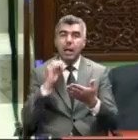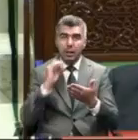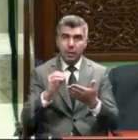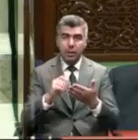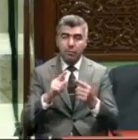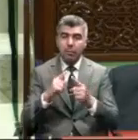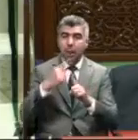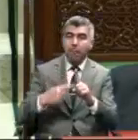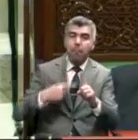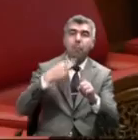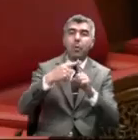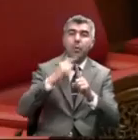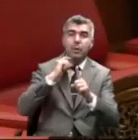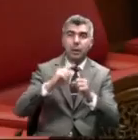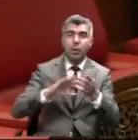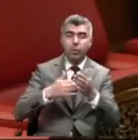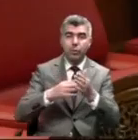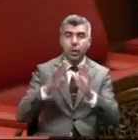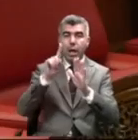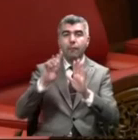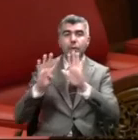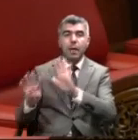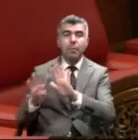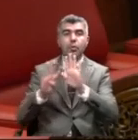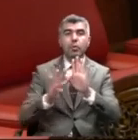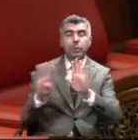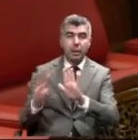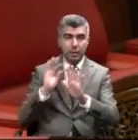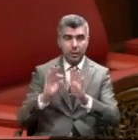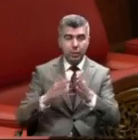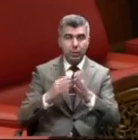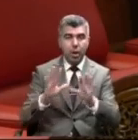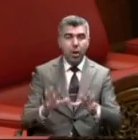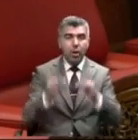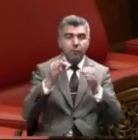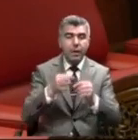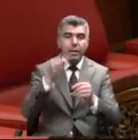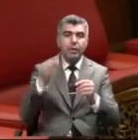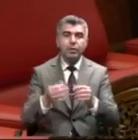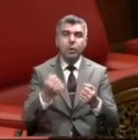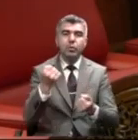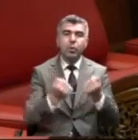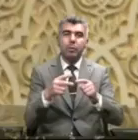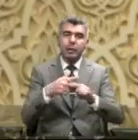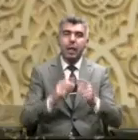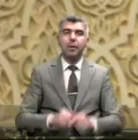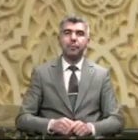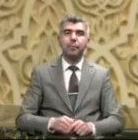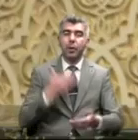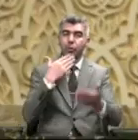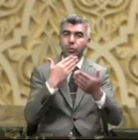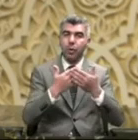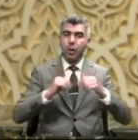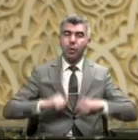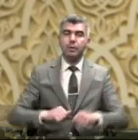تفوق الحجم ديال 93 ديال صادرات ديال المنتوج ديال صناعه السيارات وشكرا شكرا شكرا لكم